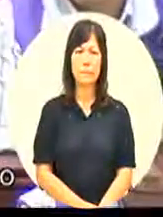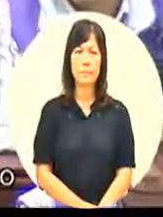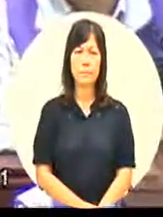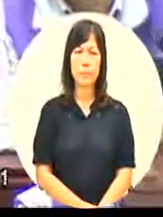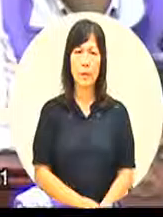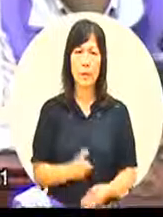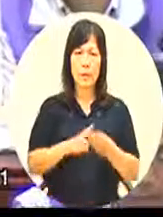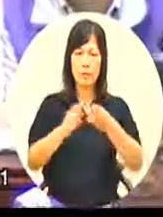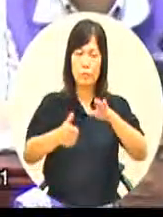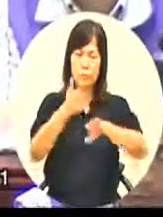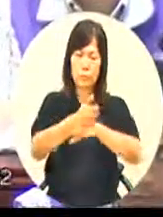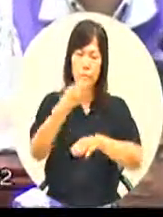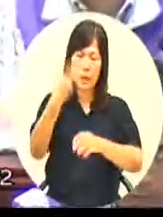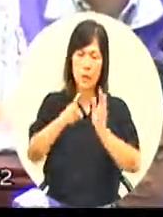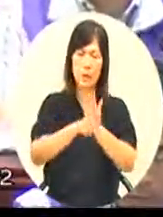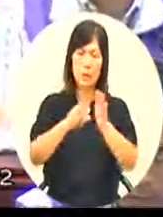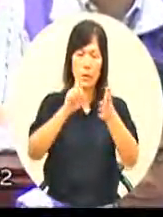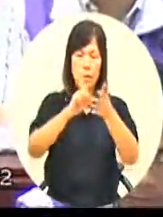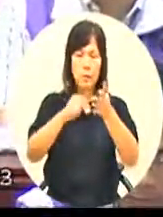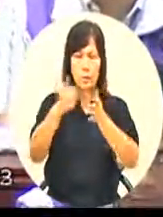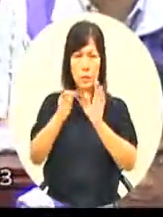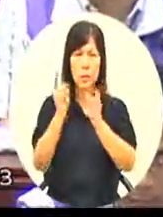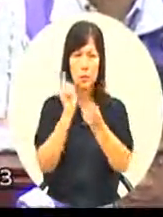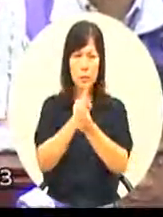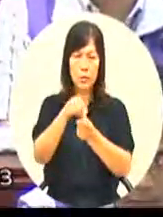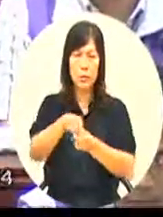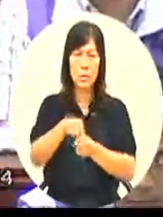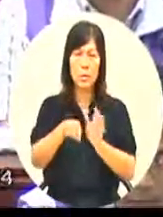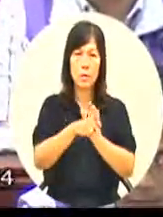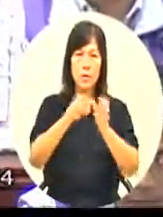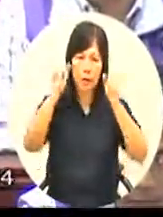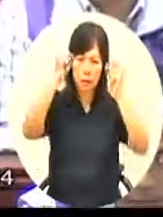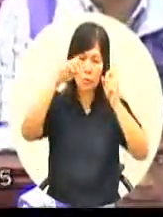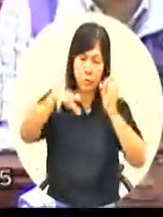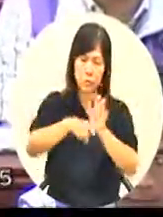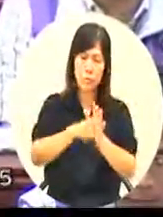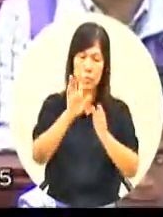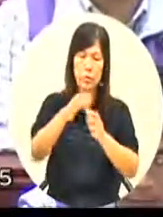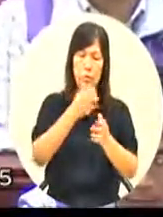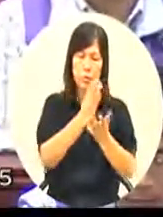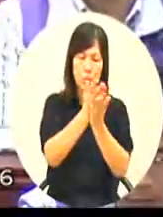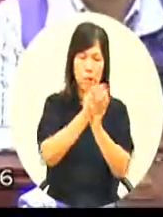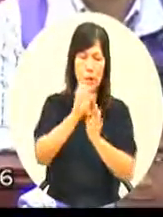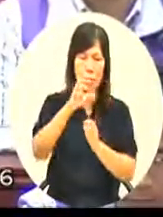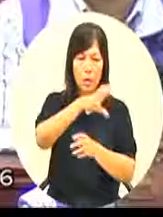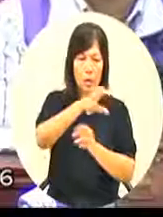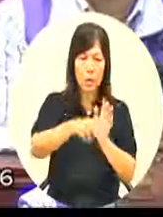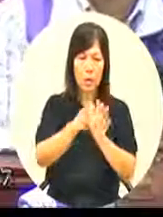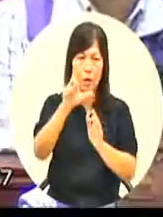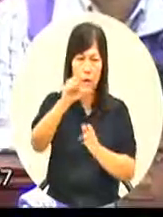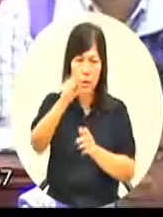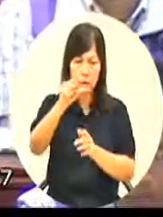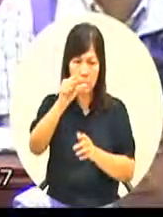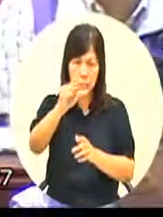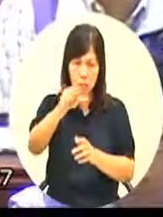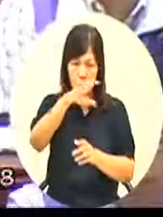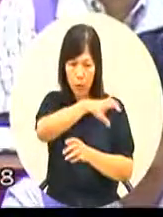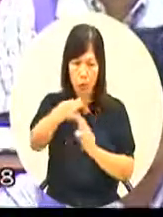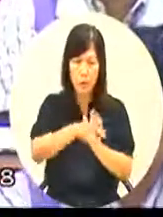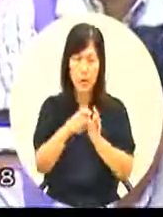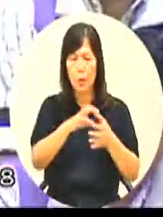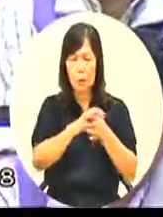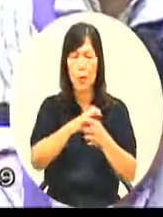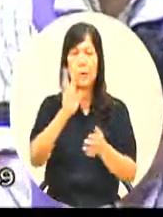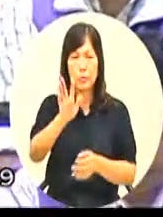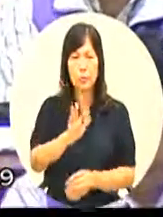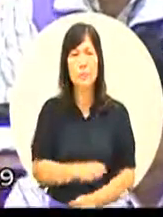主席还有这个谢谢简议员哦，对我们这个整个体育处所属65个场馆灾后的一个关心哦。那确